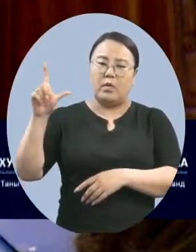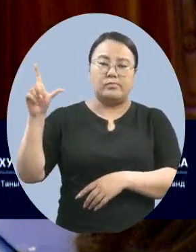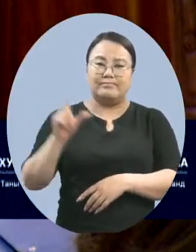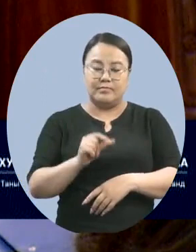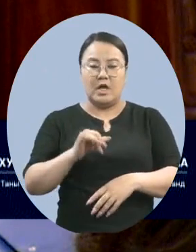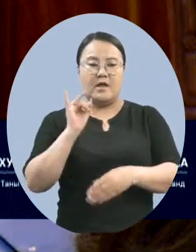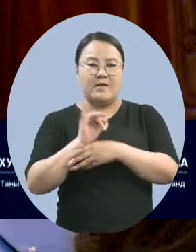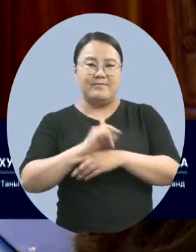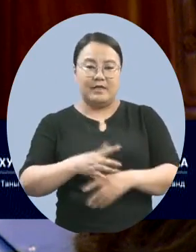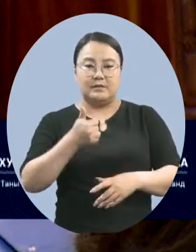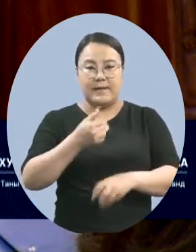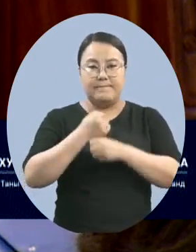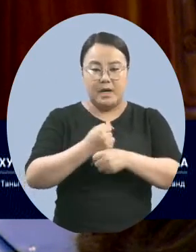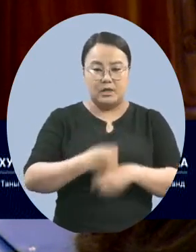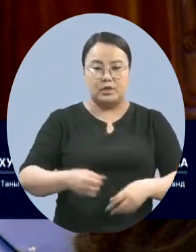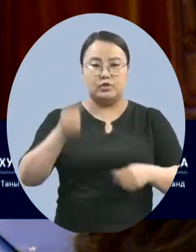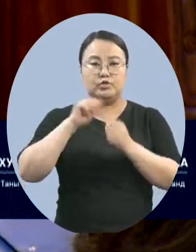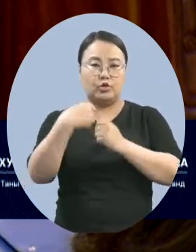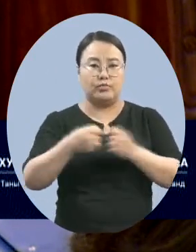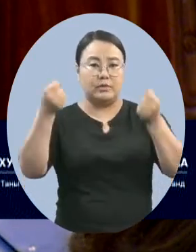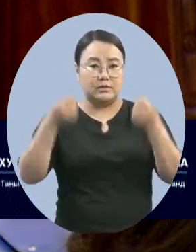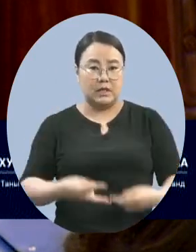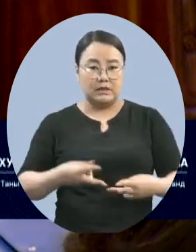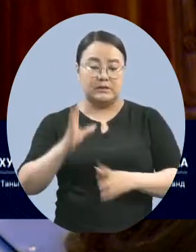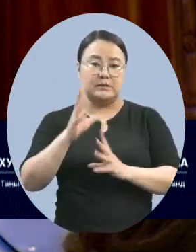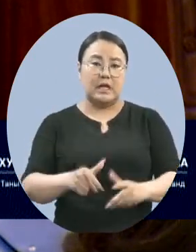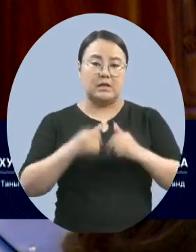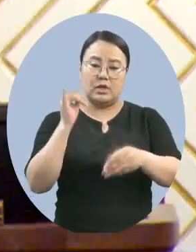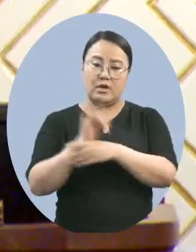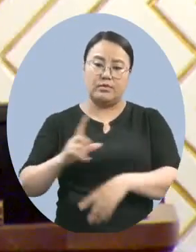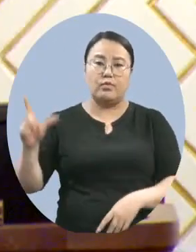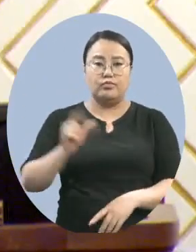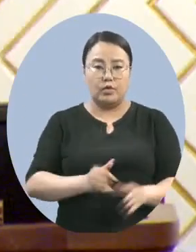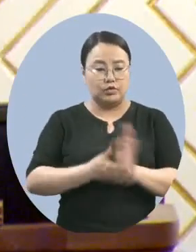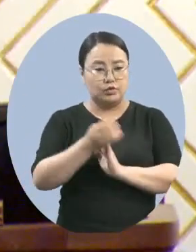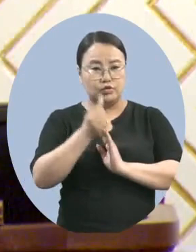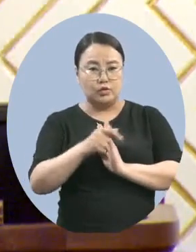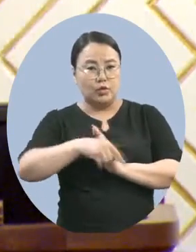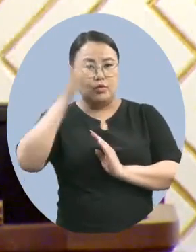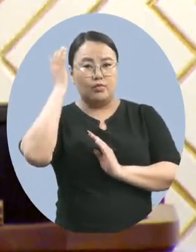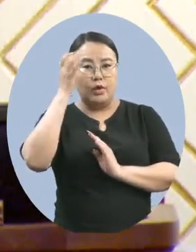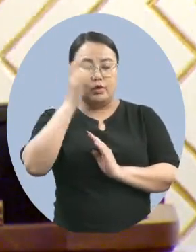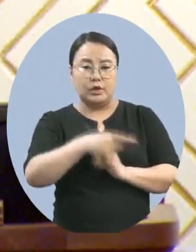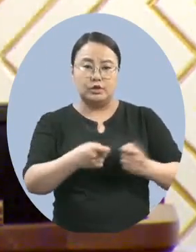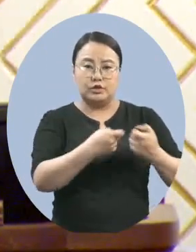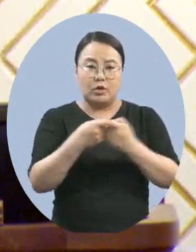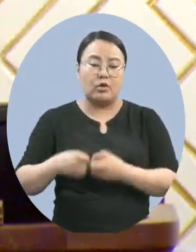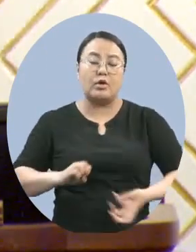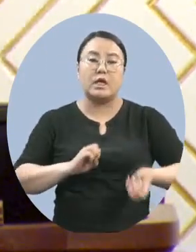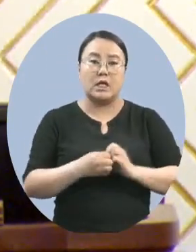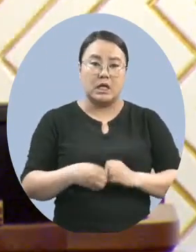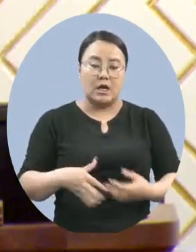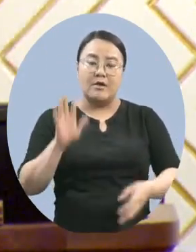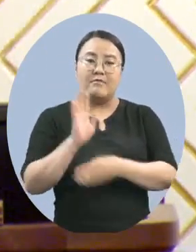төвшин тогтворж болох, бууруулах, төлбөрийн тэнцлийг сайжруулах, инфляцийг бууруулахад чиглэсэн төсөв мөнгөний бодлогын тохиргоог авч